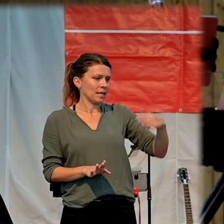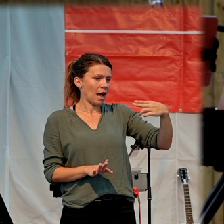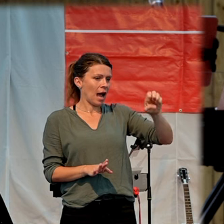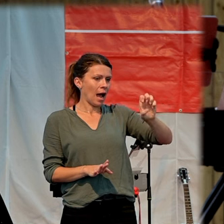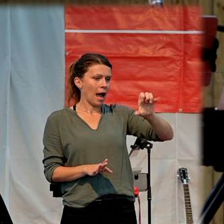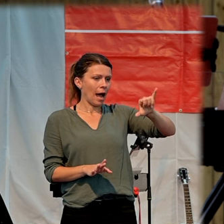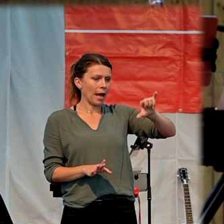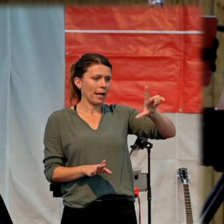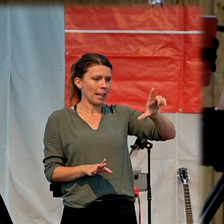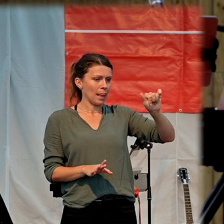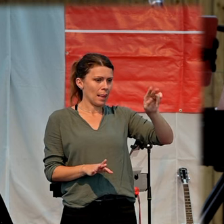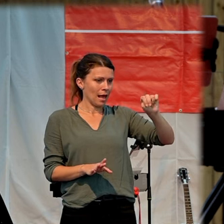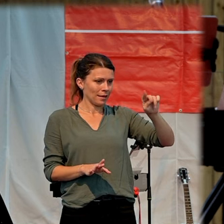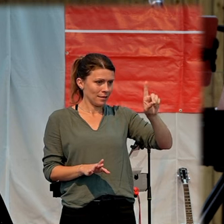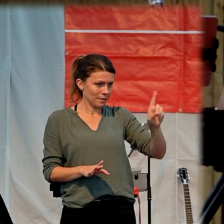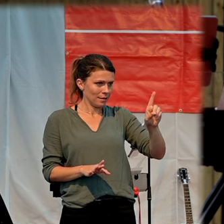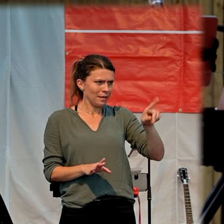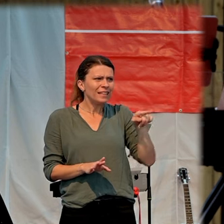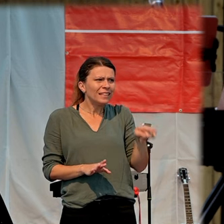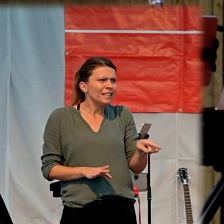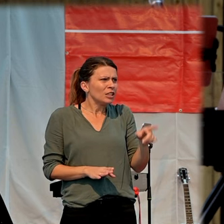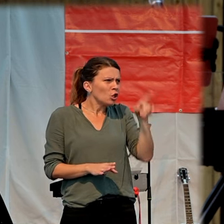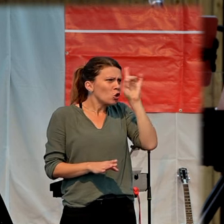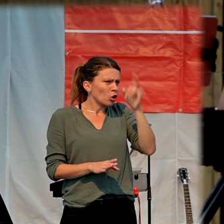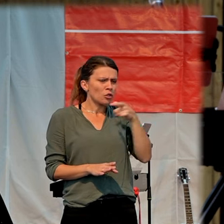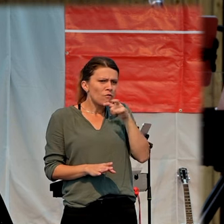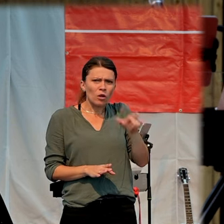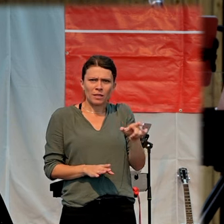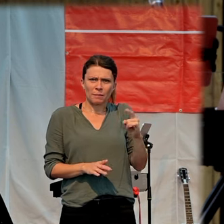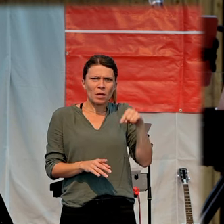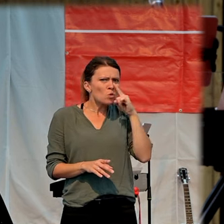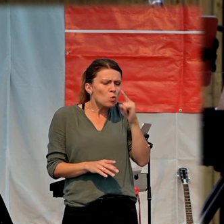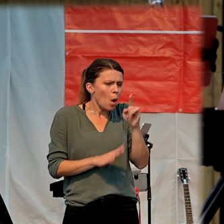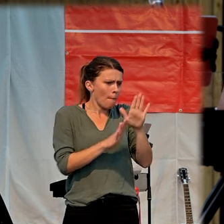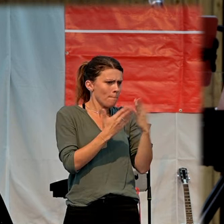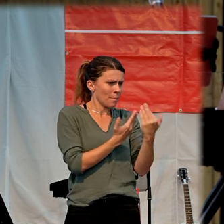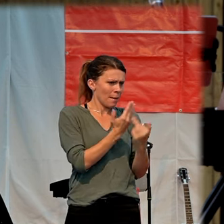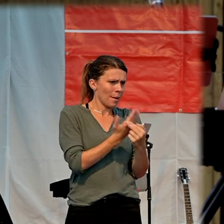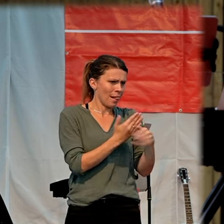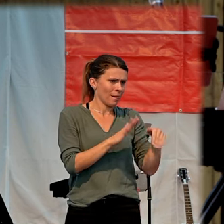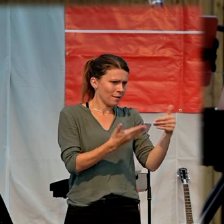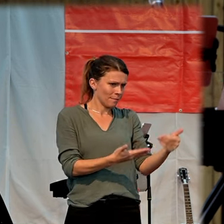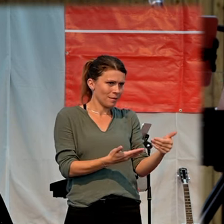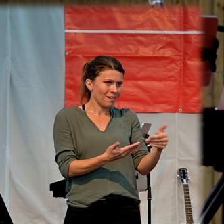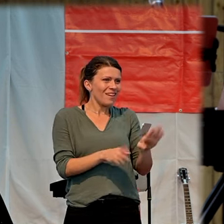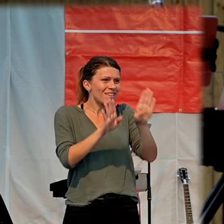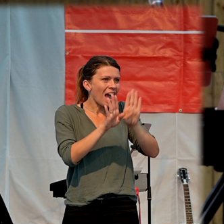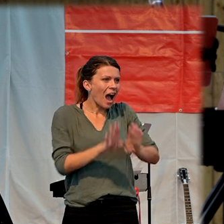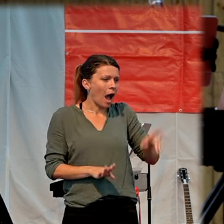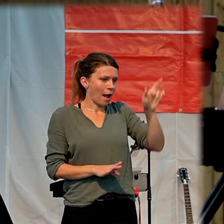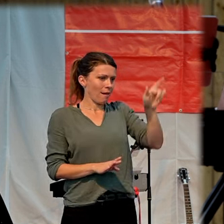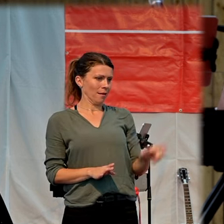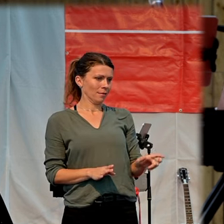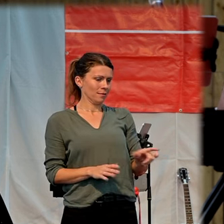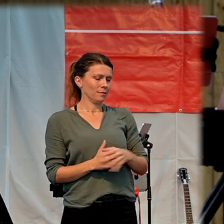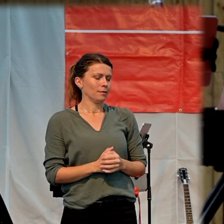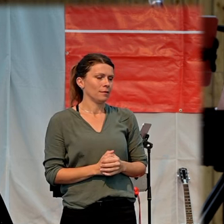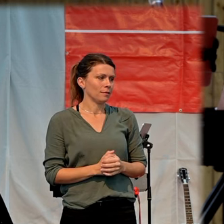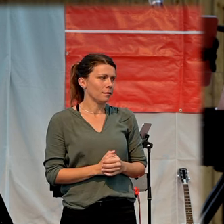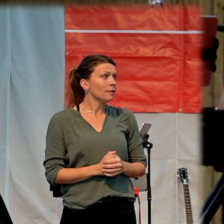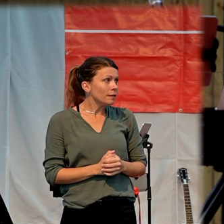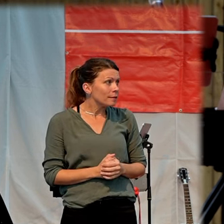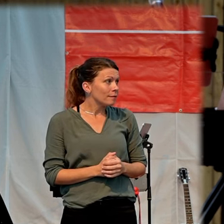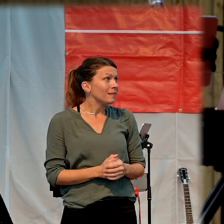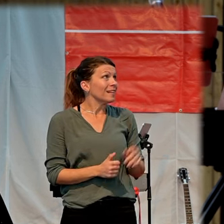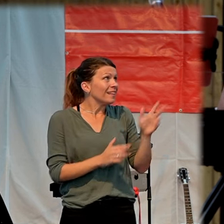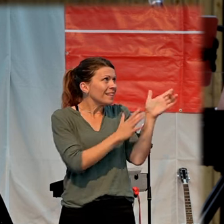ist wirklich fast nirgendwo wiederzufinden. Ja? Heiland bringt es genau auf den Punkt. Unser Heiland ist